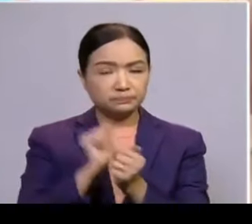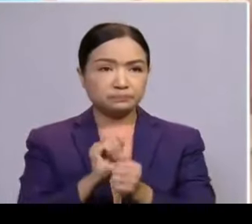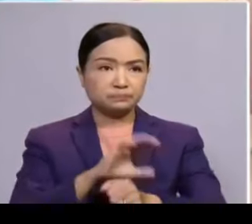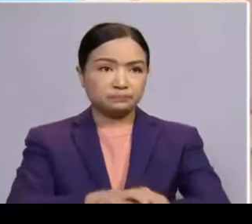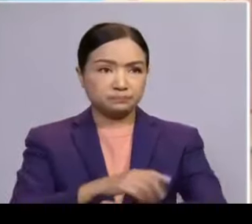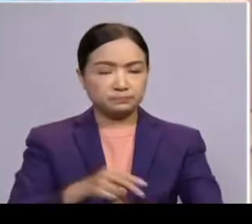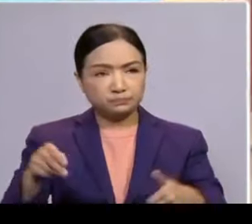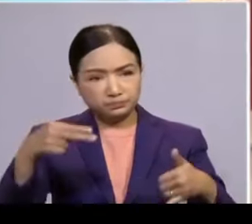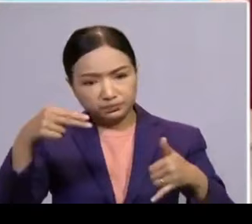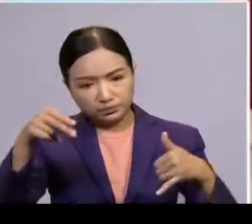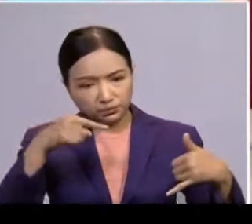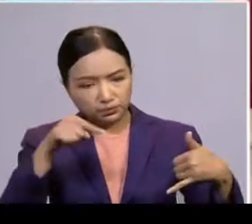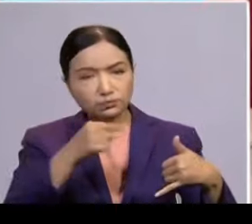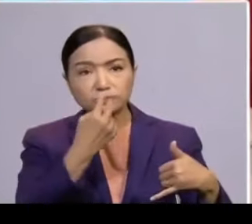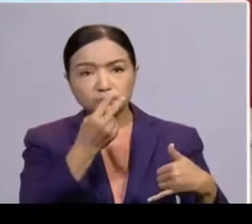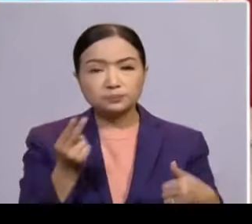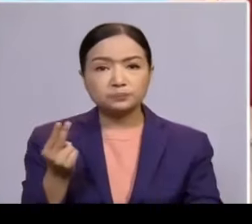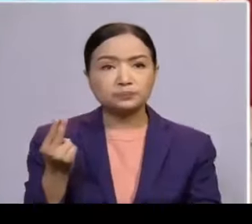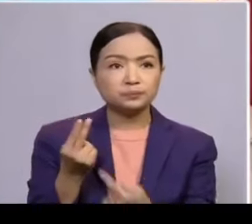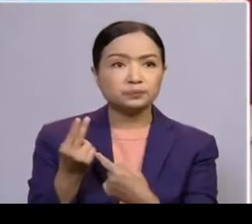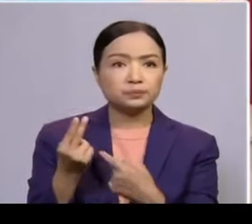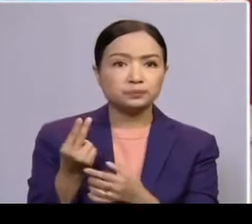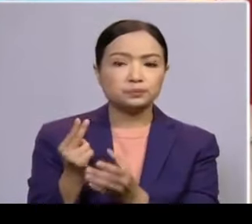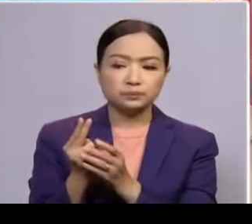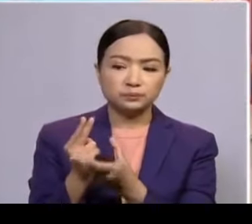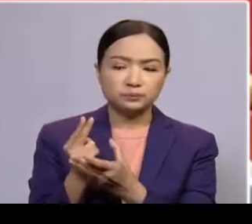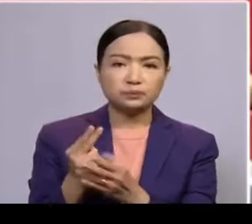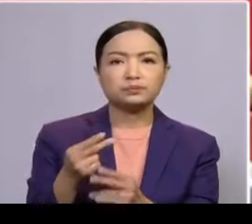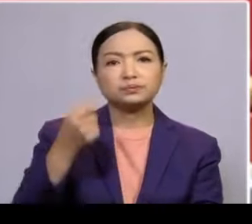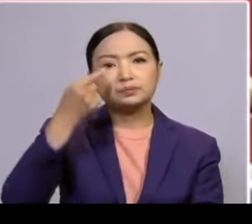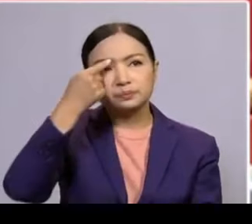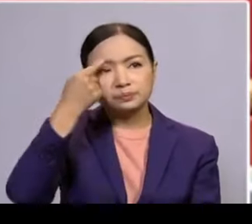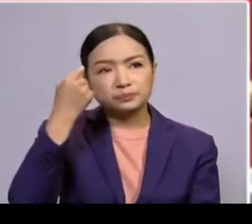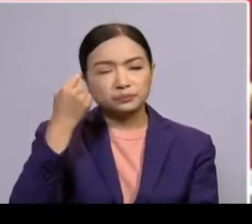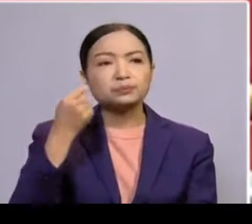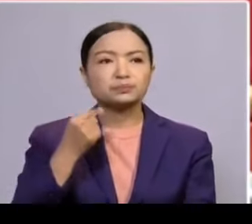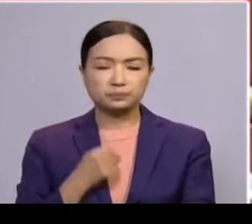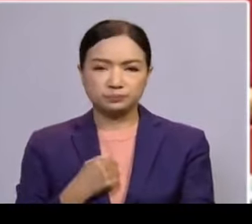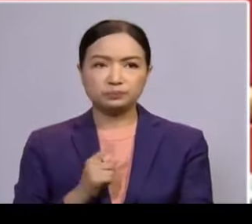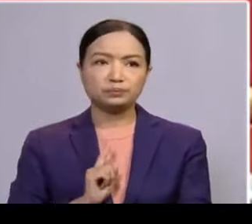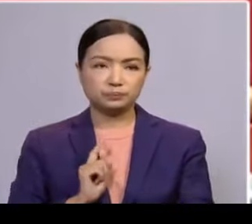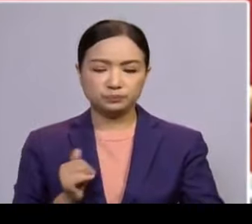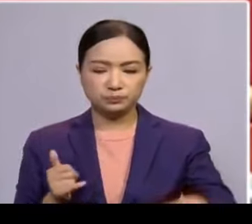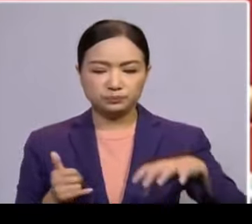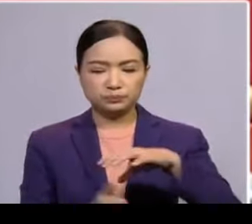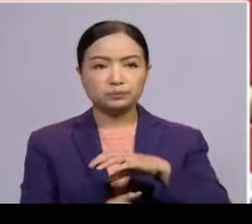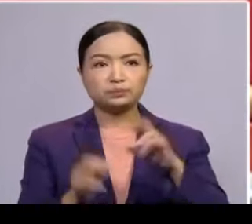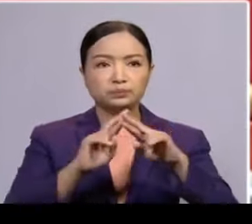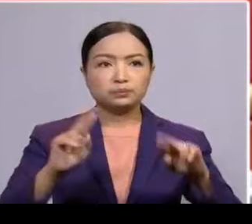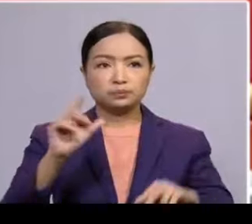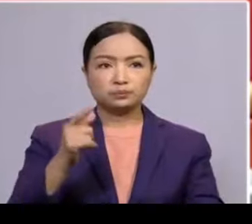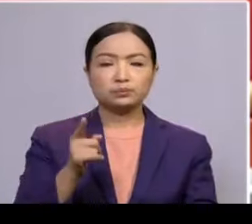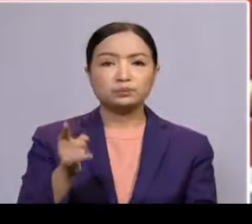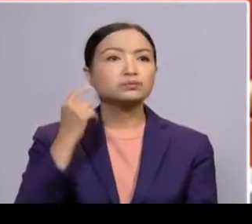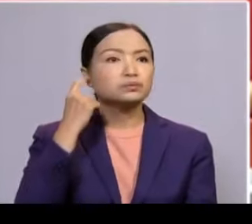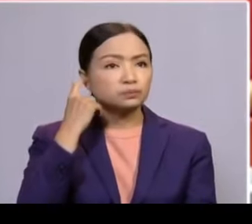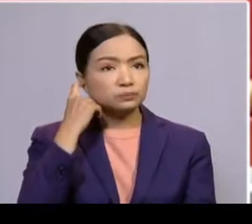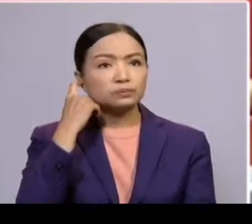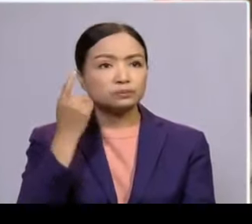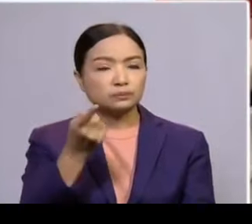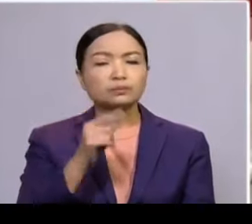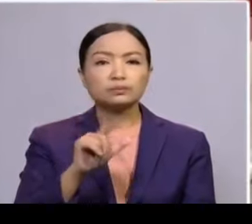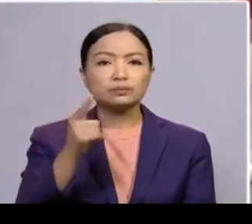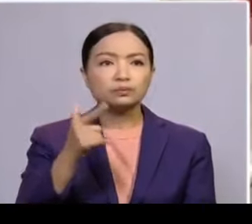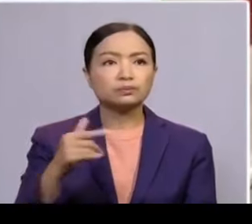จากกล้องวงจรปิดจะเห็นว่าเข้าถือปืนแบบ automaticสีดำนะคะแล้วก็บวกเดี่ยวไปชิงทองในร้านแห่งนี้กวาดทอง